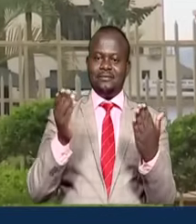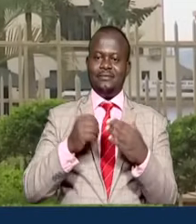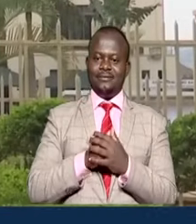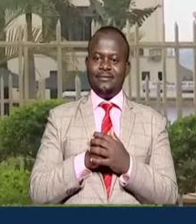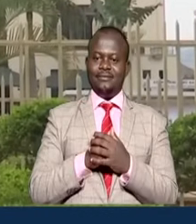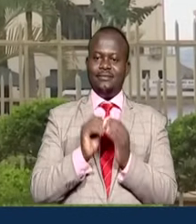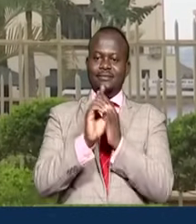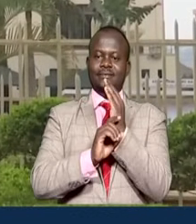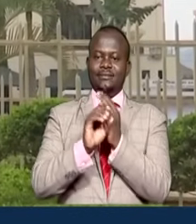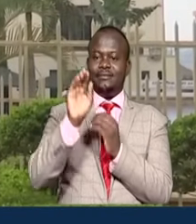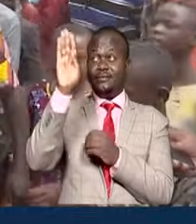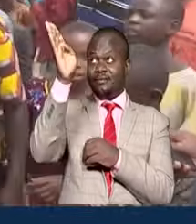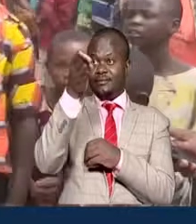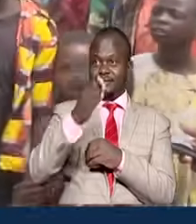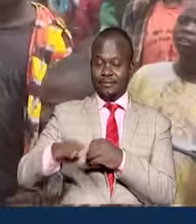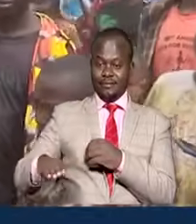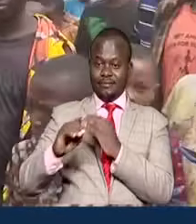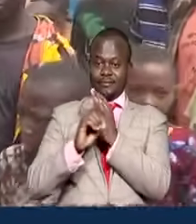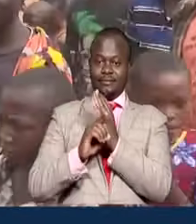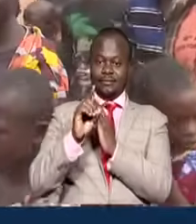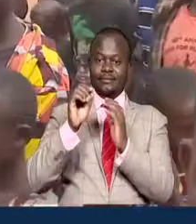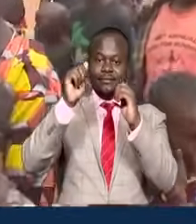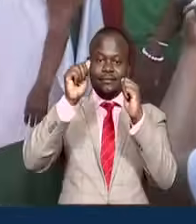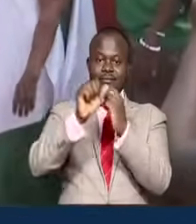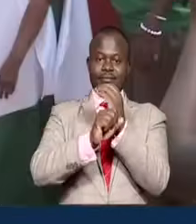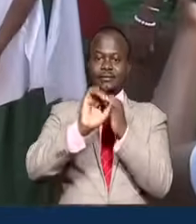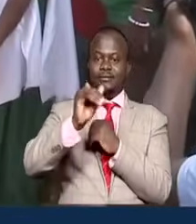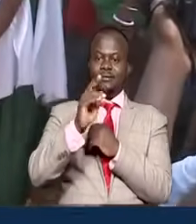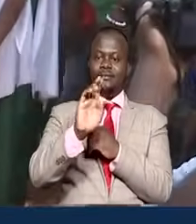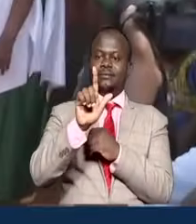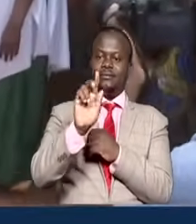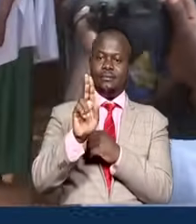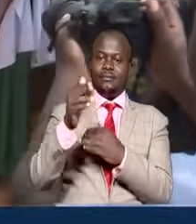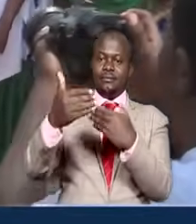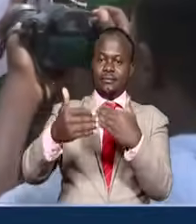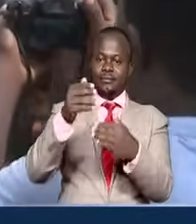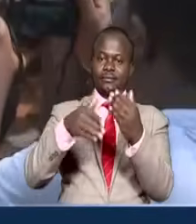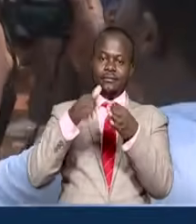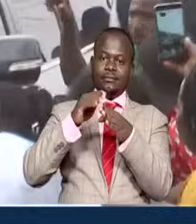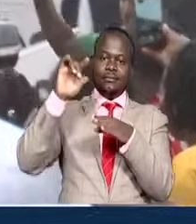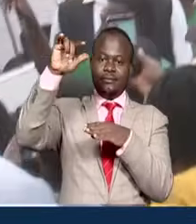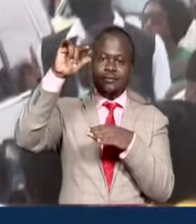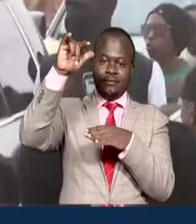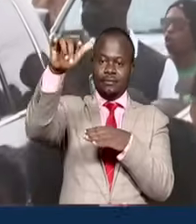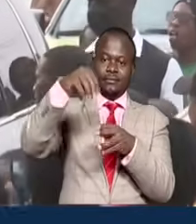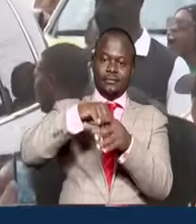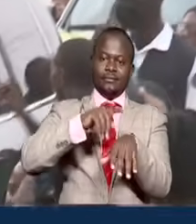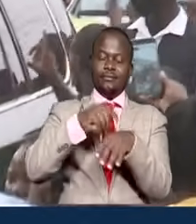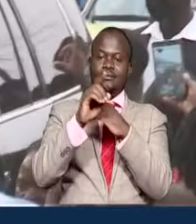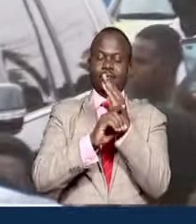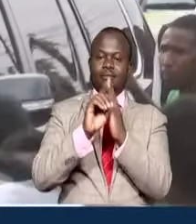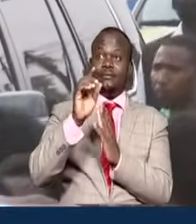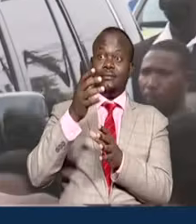Mu karere ka Bugesera, ishyaka Green Party ryamamarije mu murenge wa Juru hafi y'agace kari kubakwamo ikibuga cy'indege, mu gihe mu karere ka